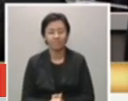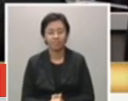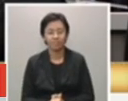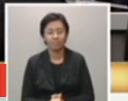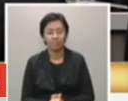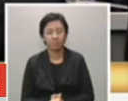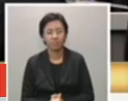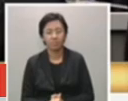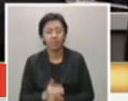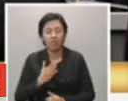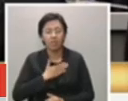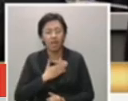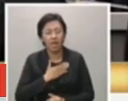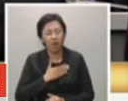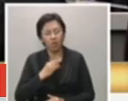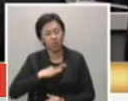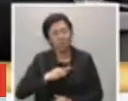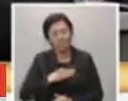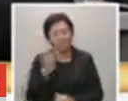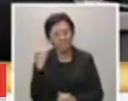แต่ทิศทางที่เราเดินมามันผิดครับ